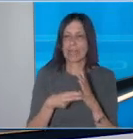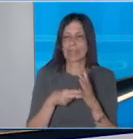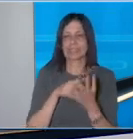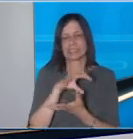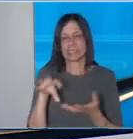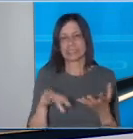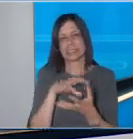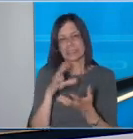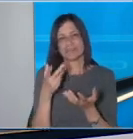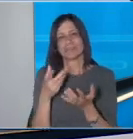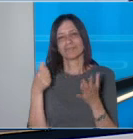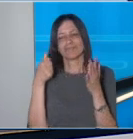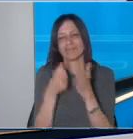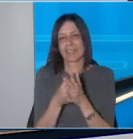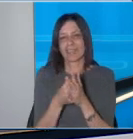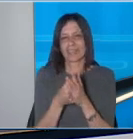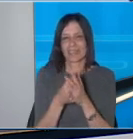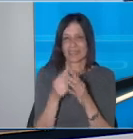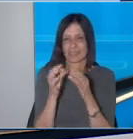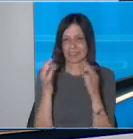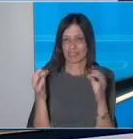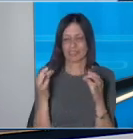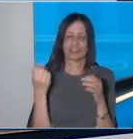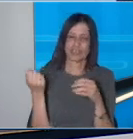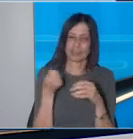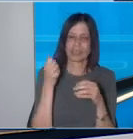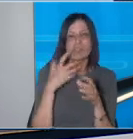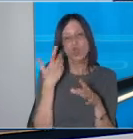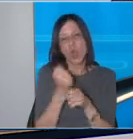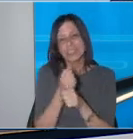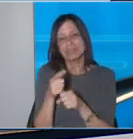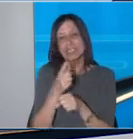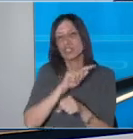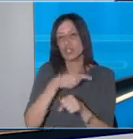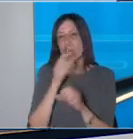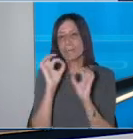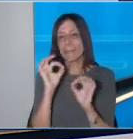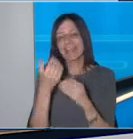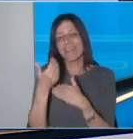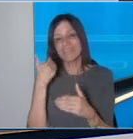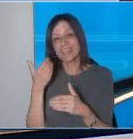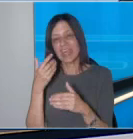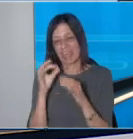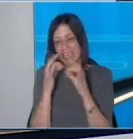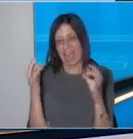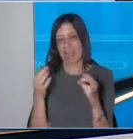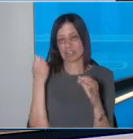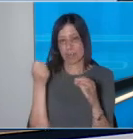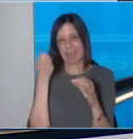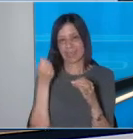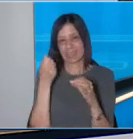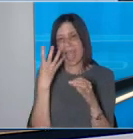אז מתחיל לדוח. אז השאלה אם כשעושים את זה דקה או שעה, יותר נכון, שעה באמת לפני כניסת השבת, אפילו 47 דקות